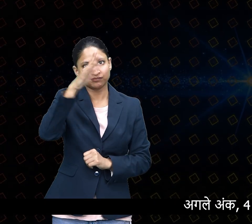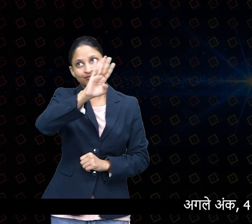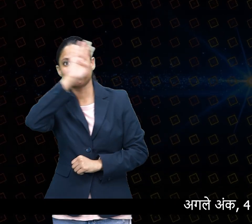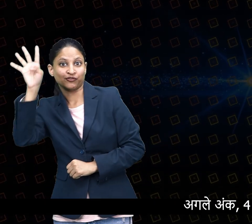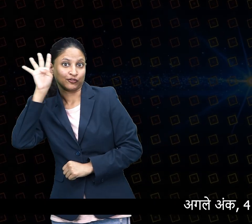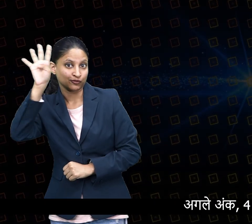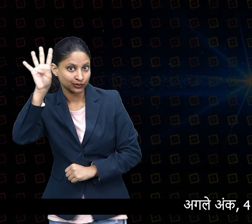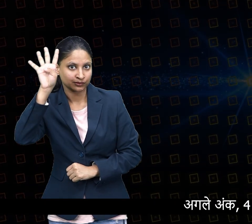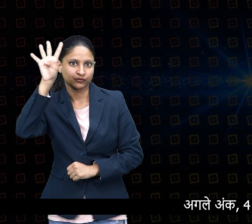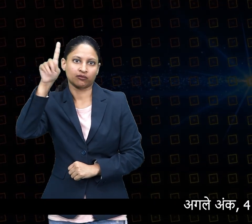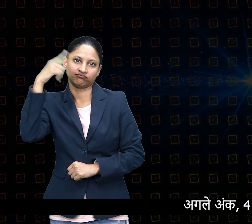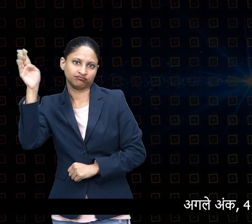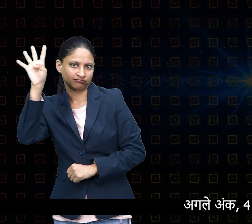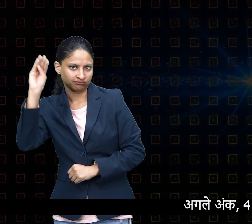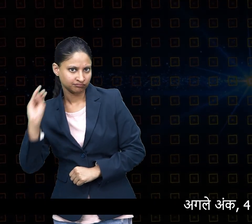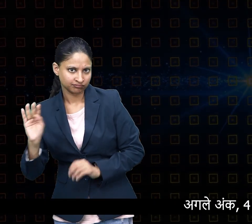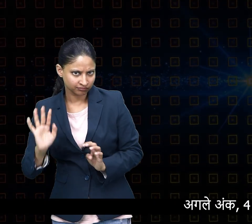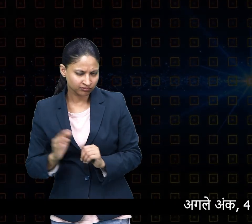अगले अंक 4 को नीचे लाए।